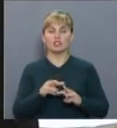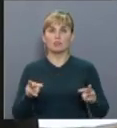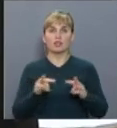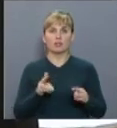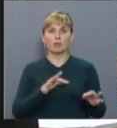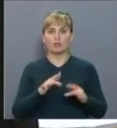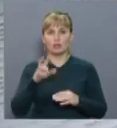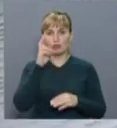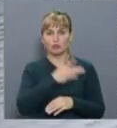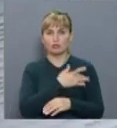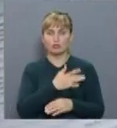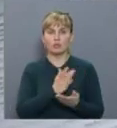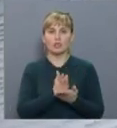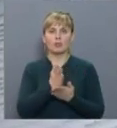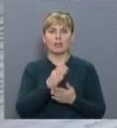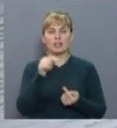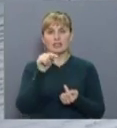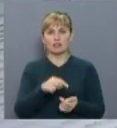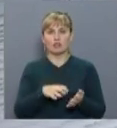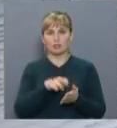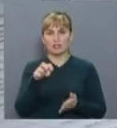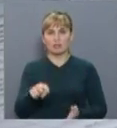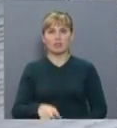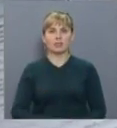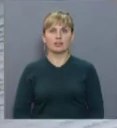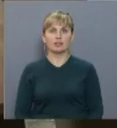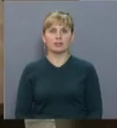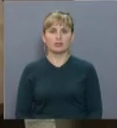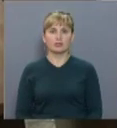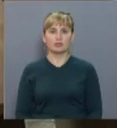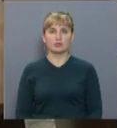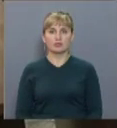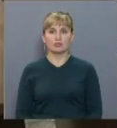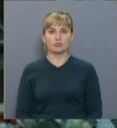по делам госслужбы направлены соответствующие письма.